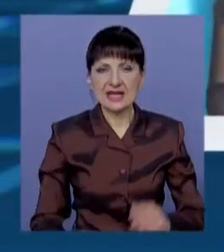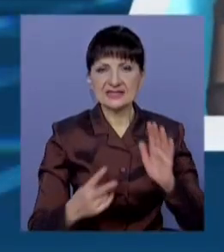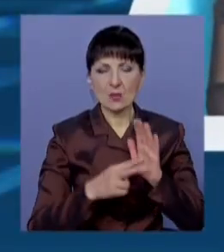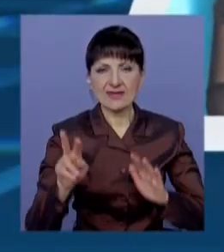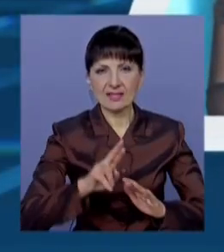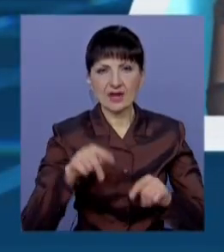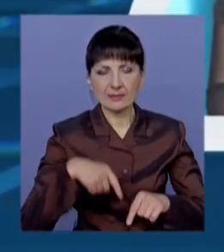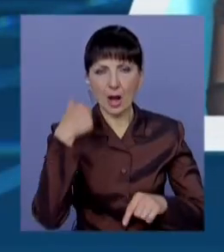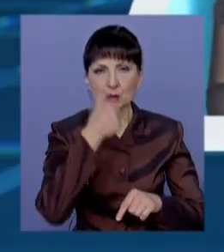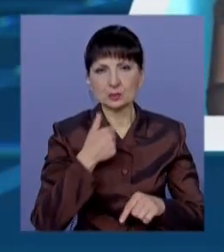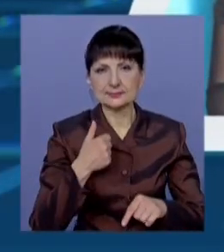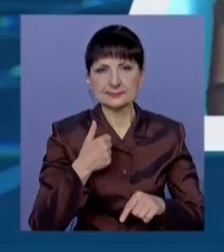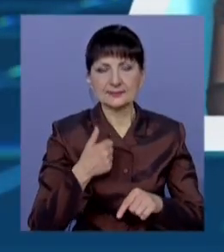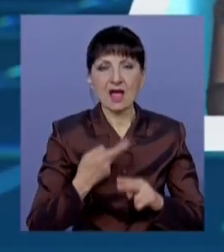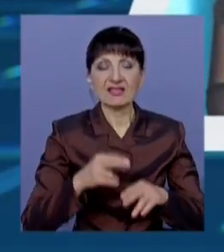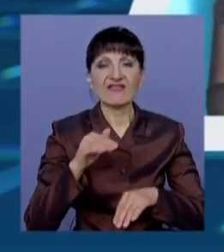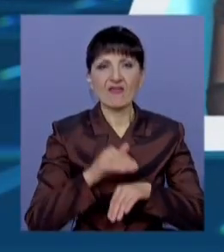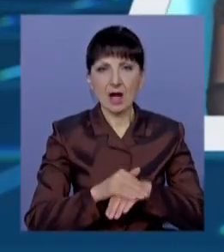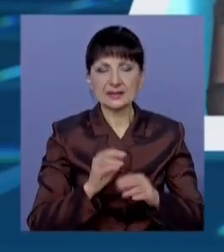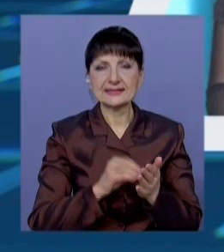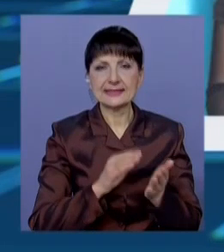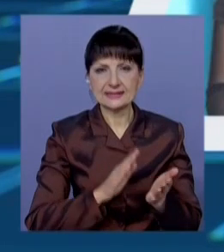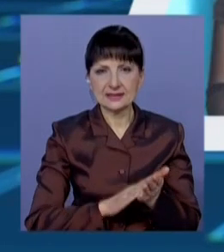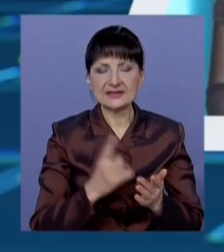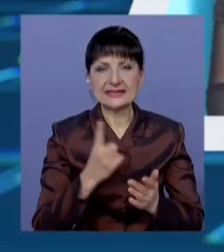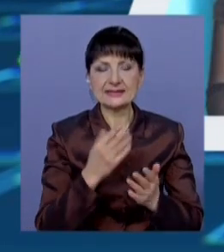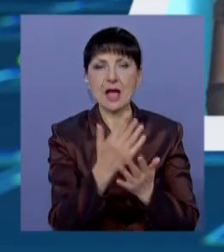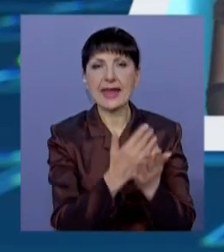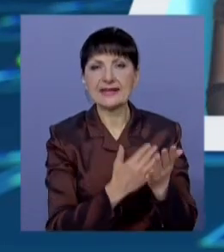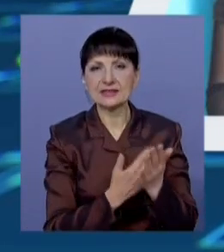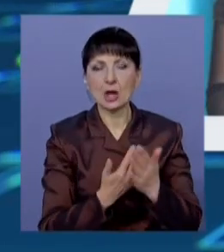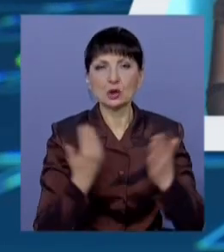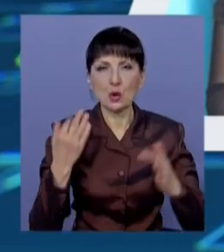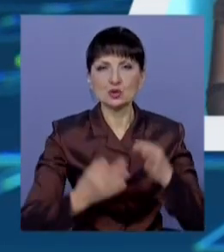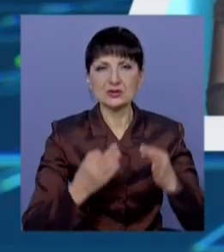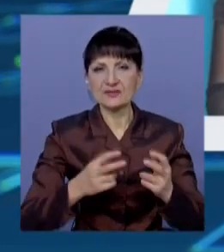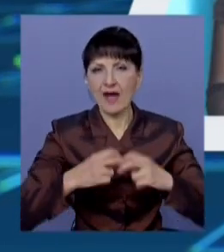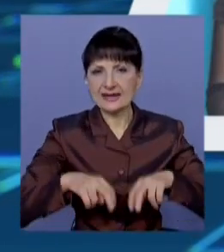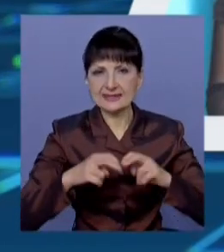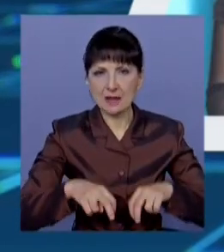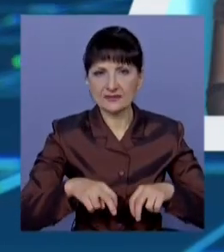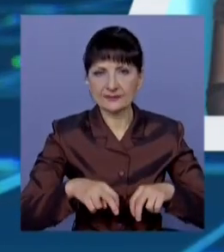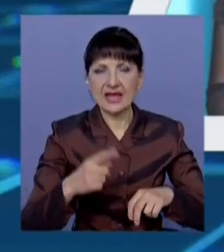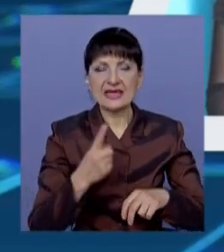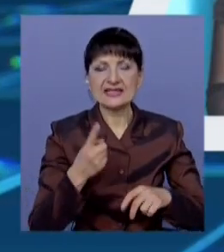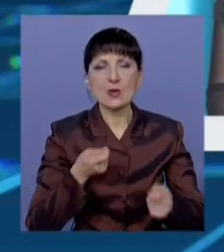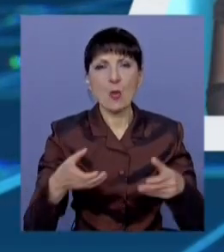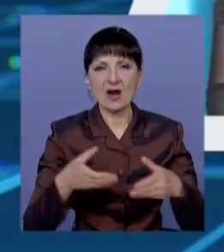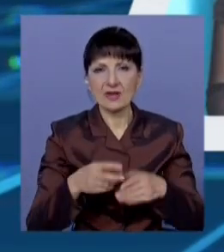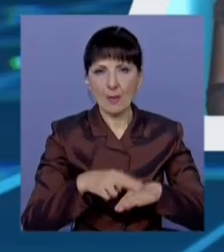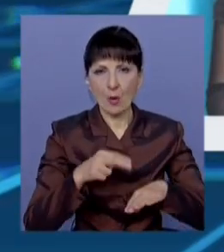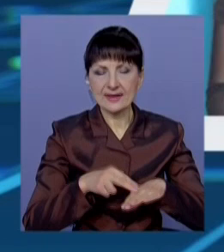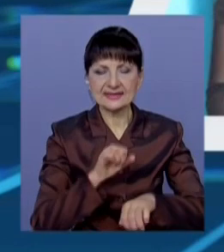января текущего года данный факт зарегистрирован в едином реестре досудебного расследования линейного управления